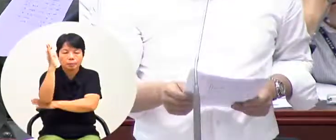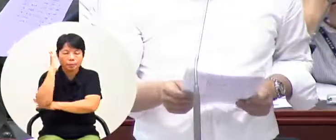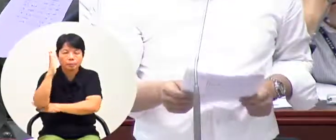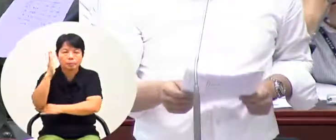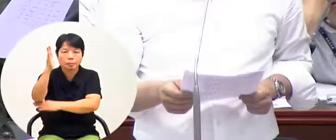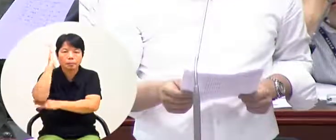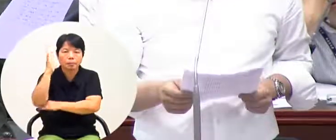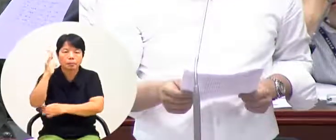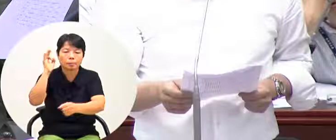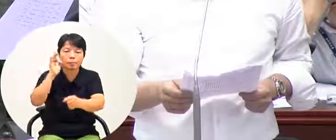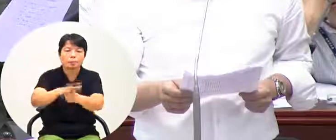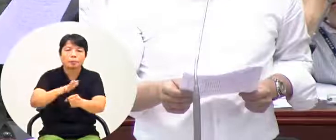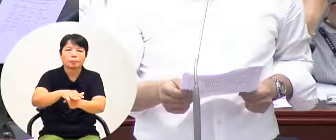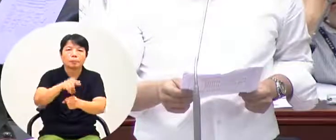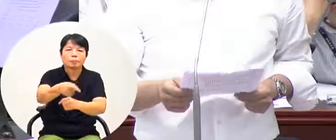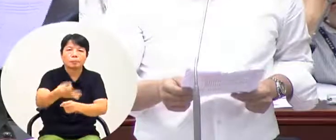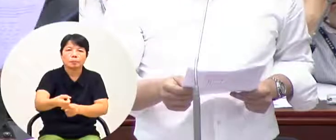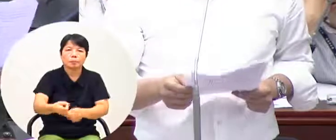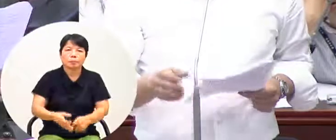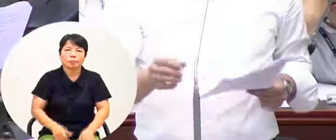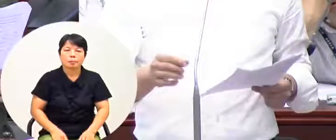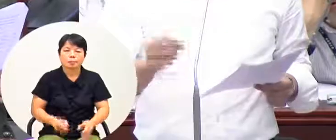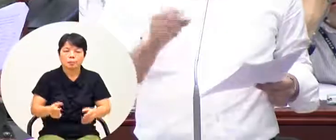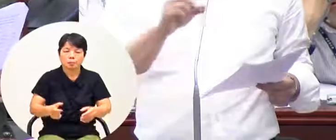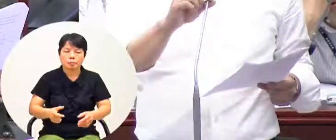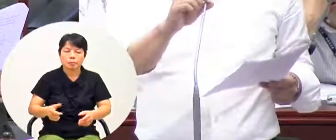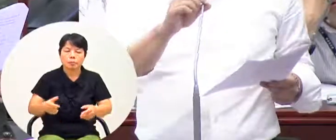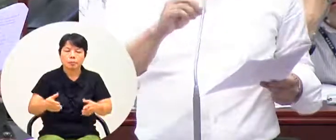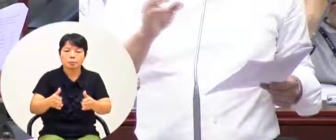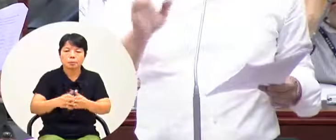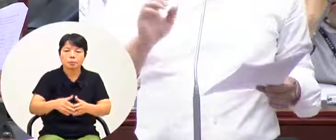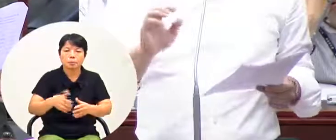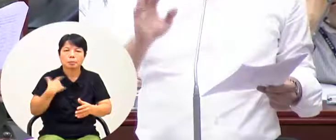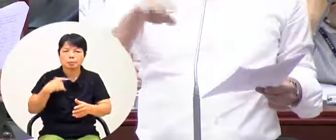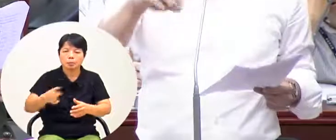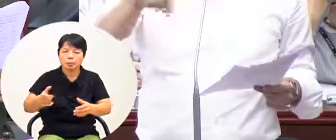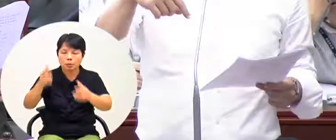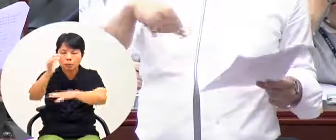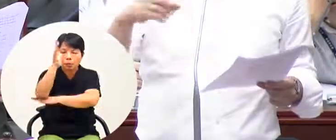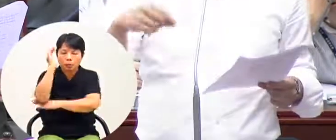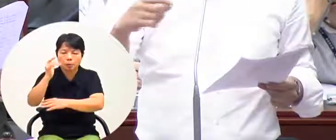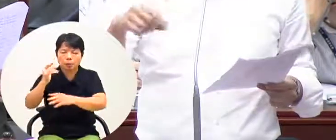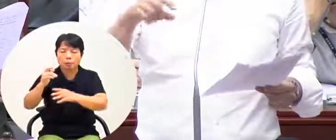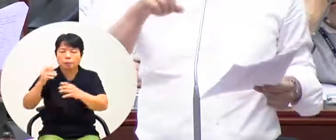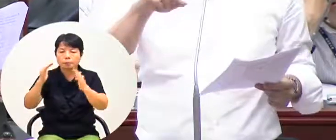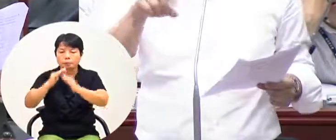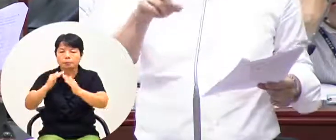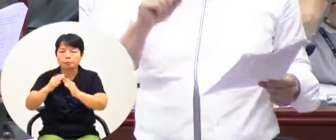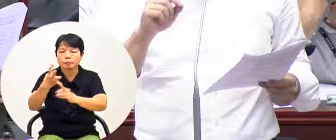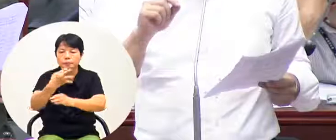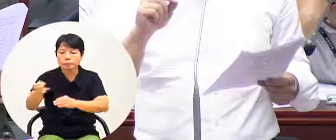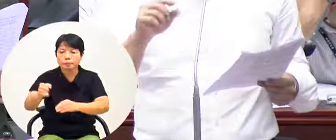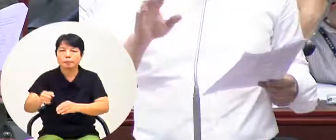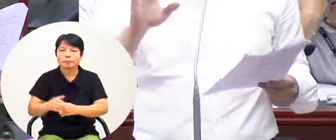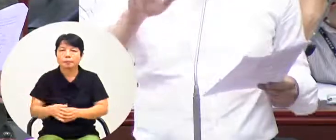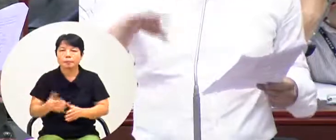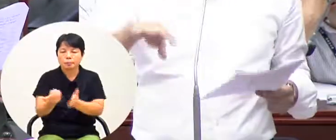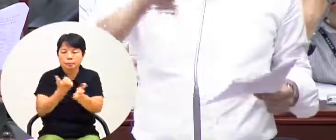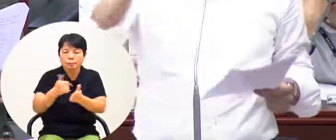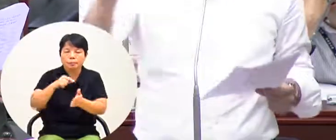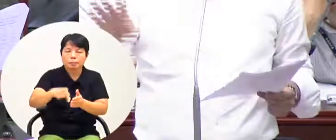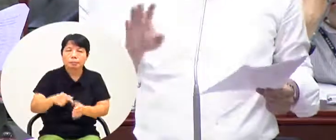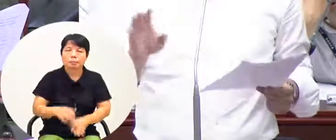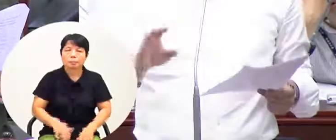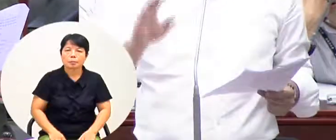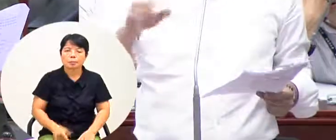的政府的房子的人数大概有多少？ 现在来讲，我刚刚那个数字还没有，我刚刚数字还没有谈完，就是我